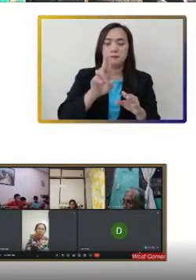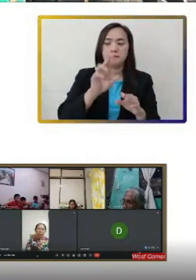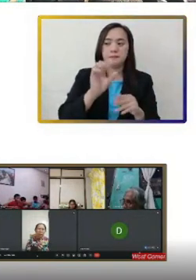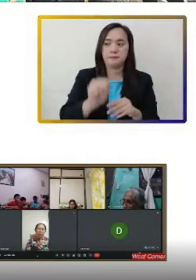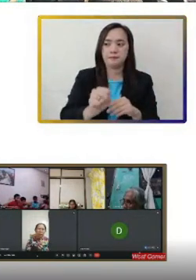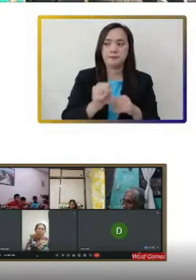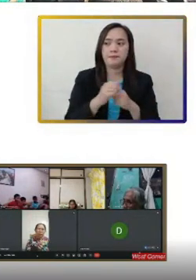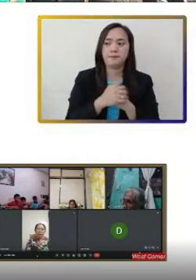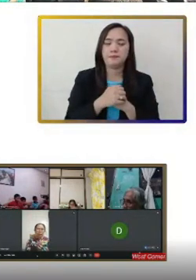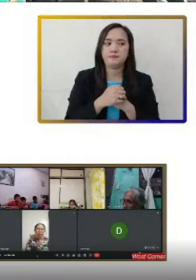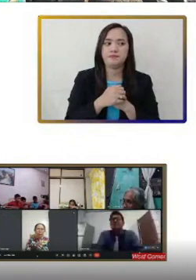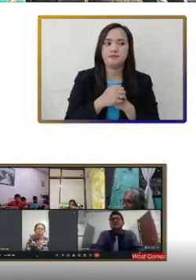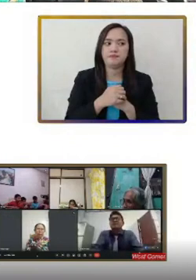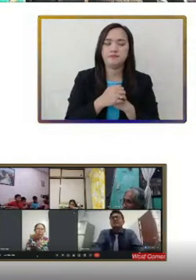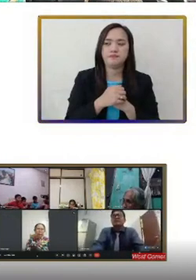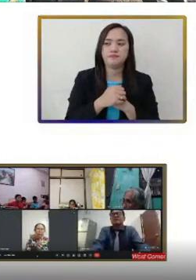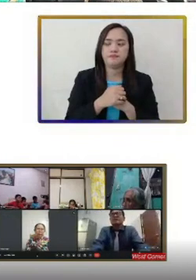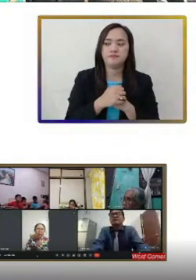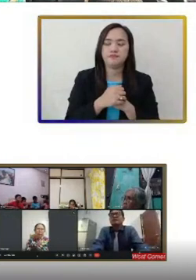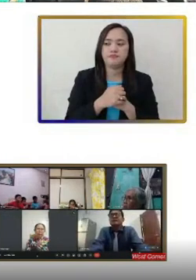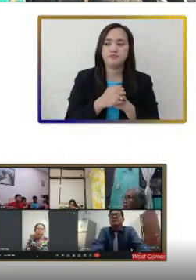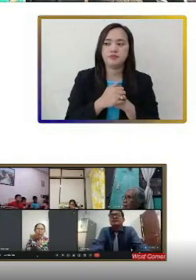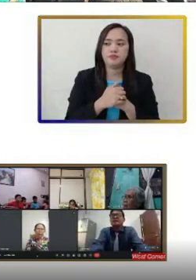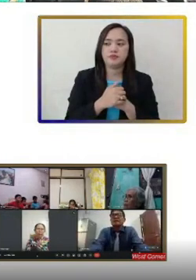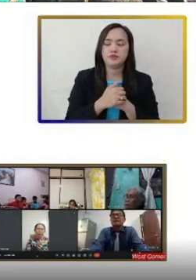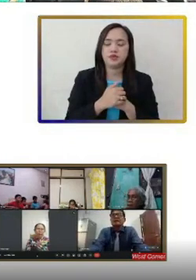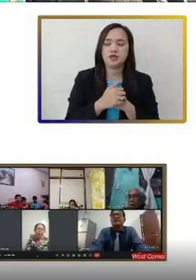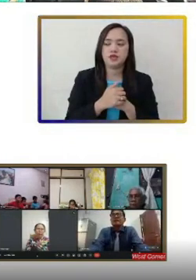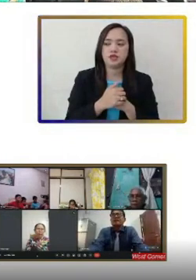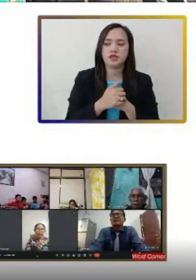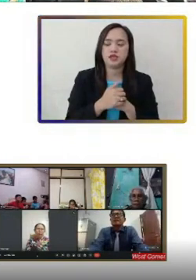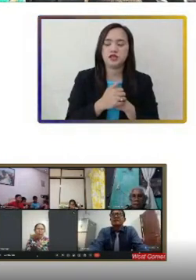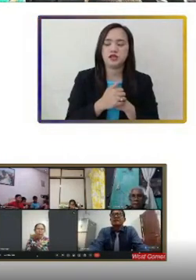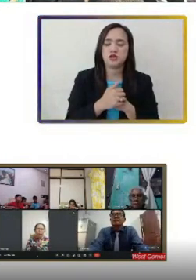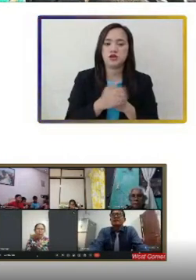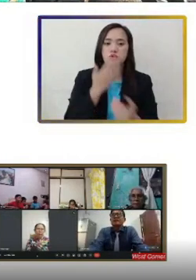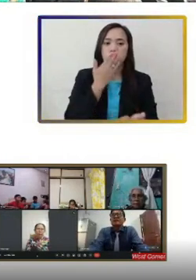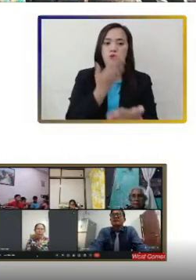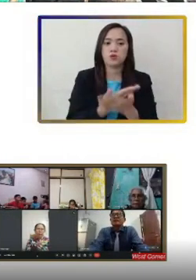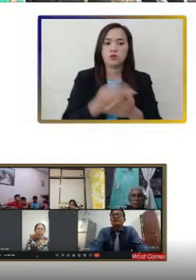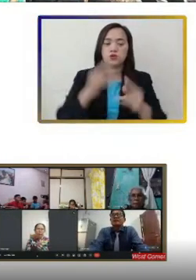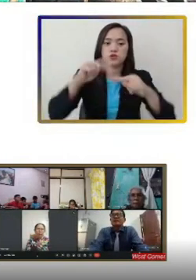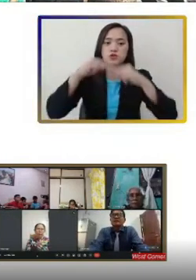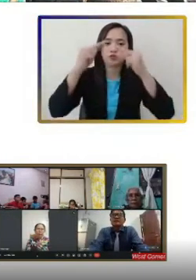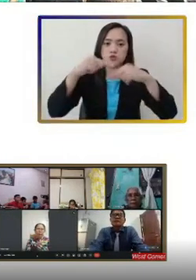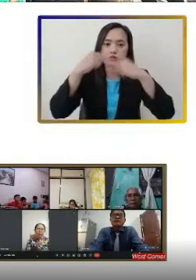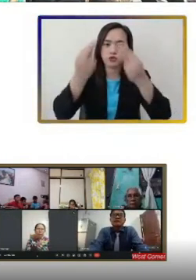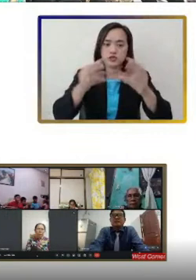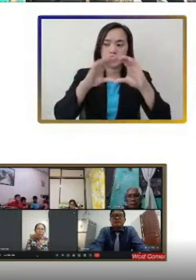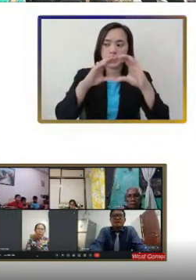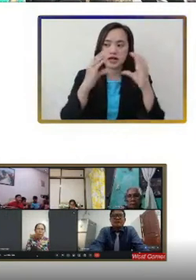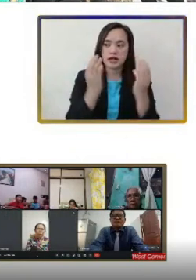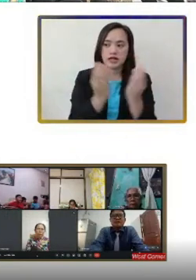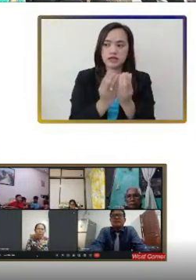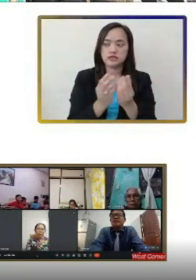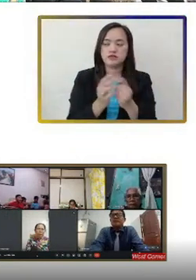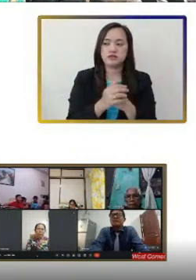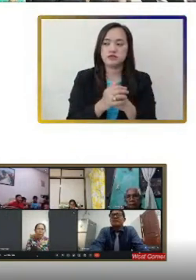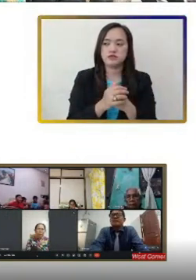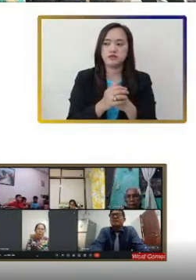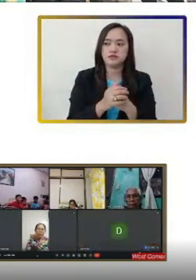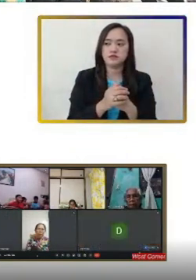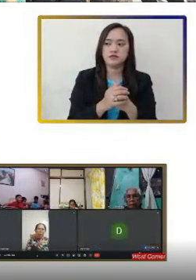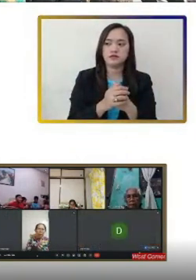siya nag-start ng church, nag-start po siya ng pagtuturo, good news classes sa bus. And later on, nagkaroon na po ng